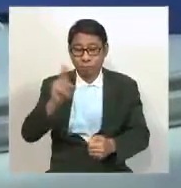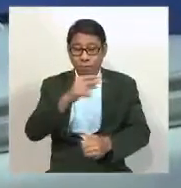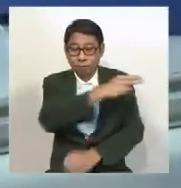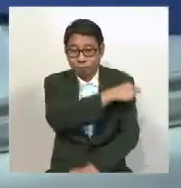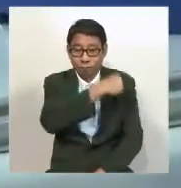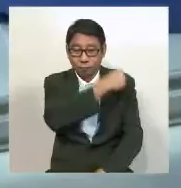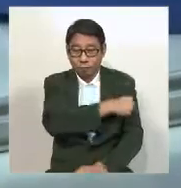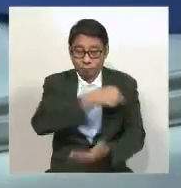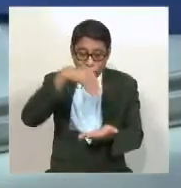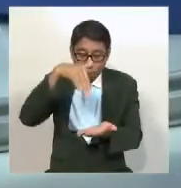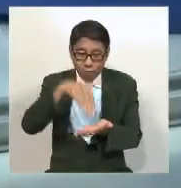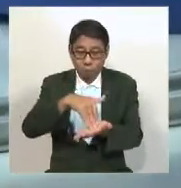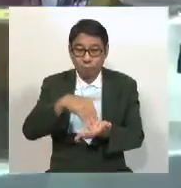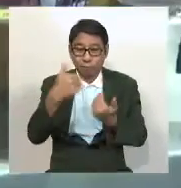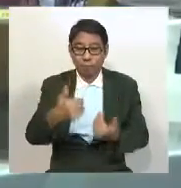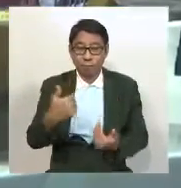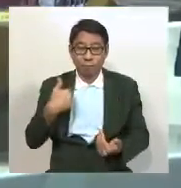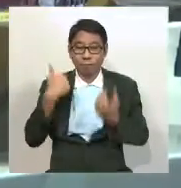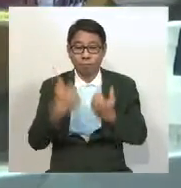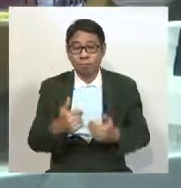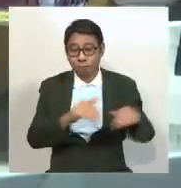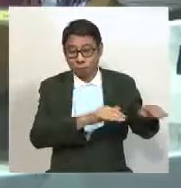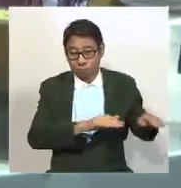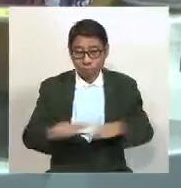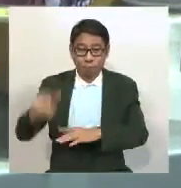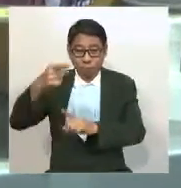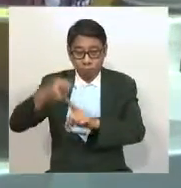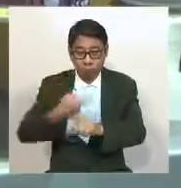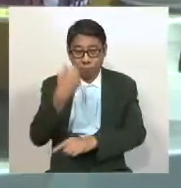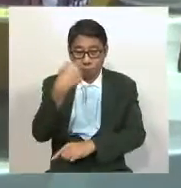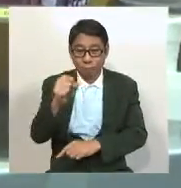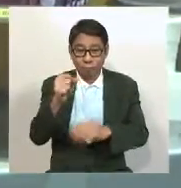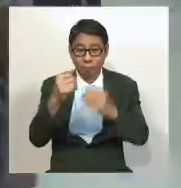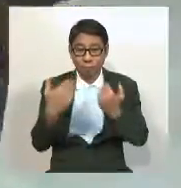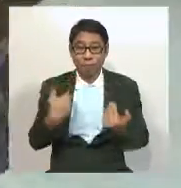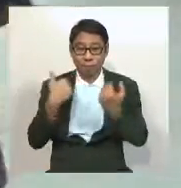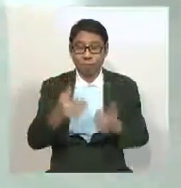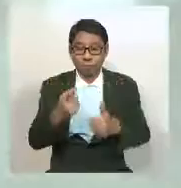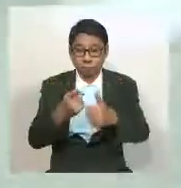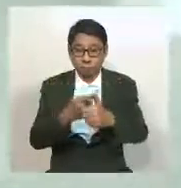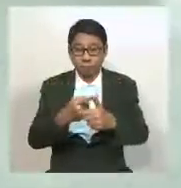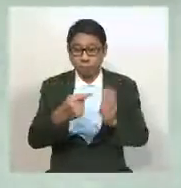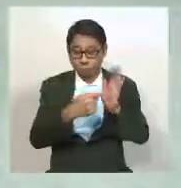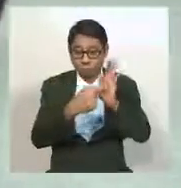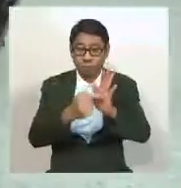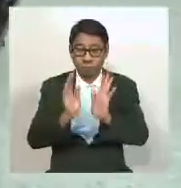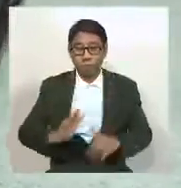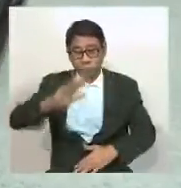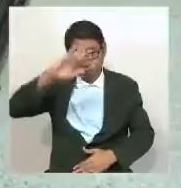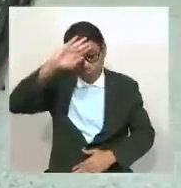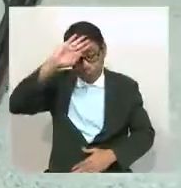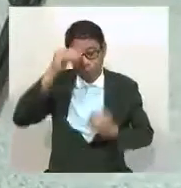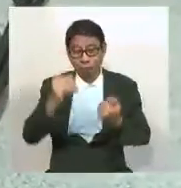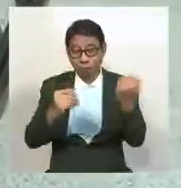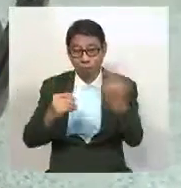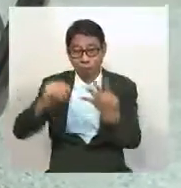งพยาบาลศูนย์โรงพยาบาลทั่วไปที่มีความพร้อมในเดือนตุลาคมนี้ช่วงแรกก็จะเน้นผู้ป่วย